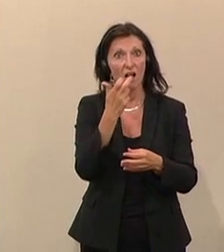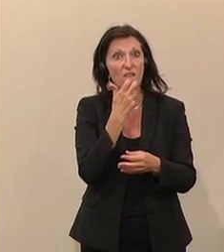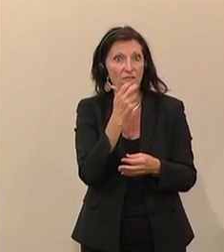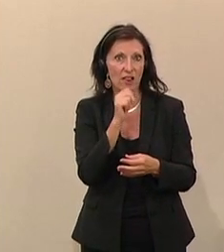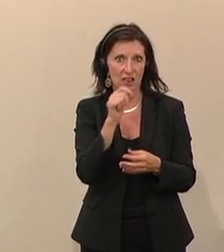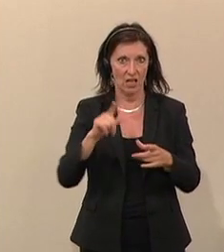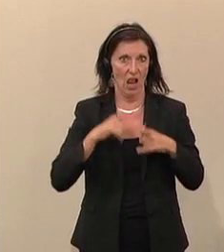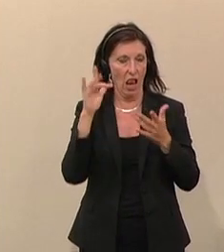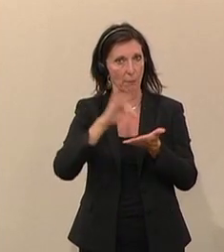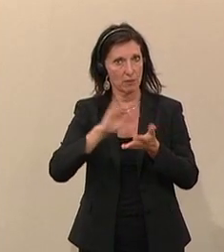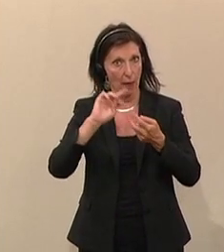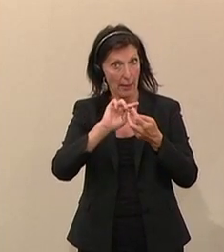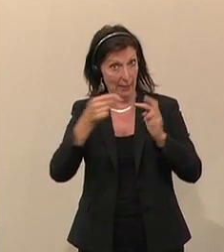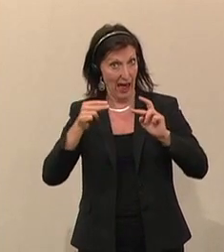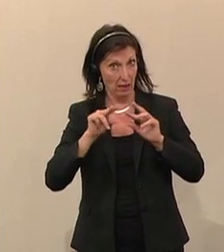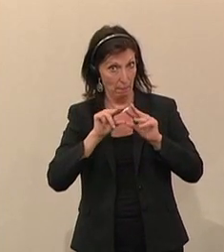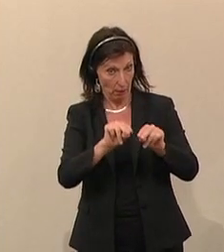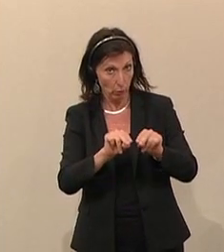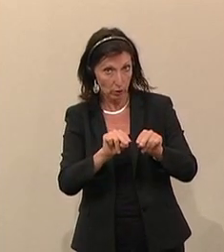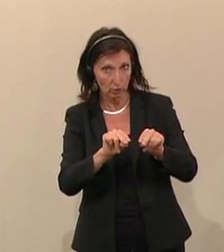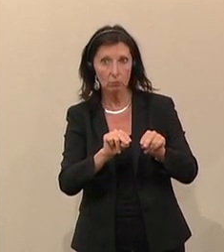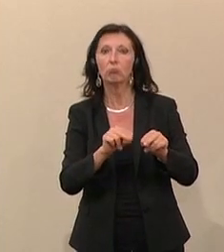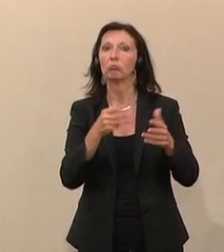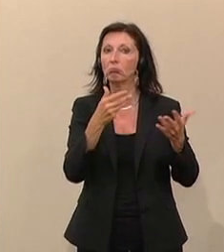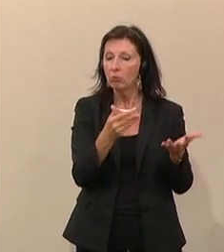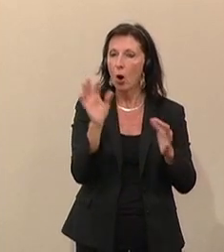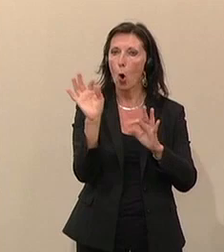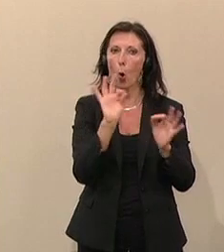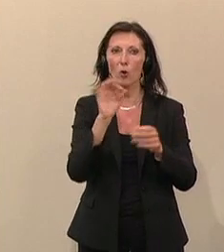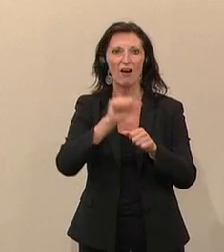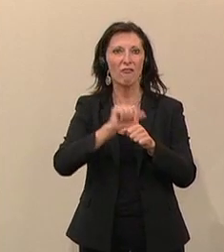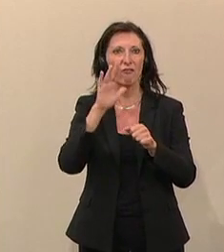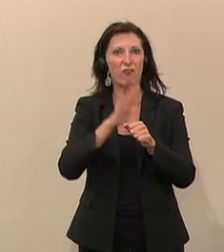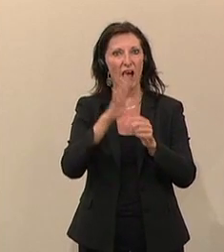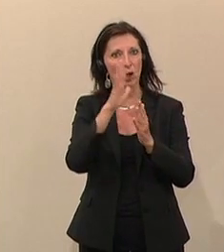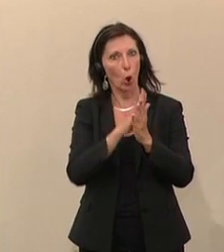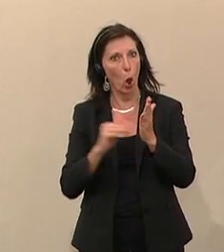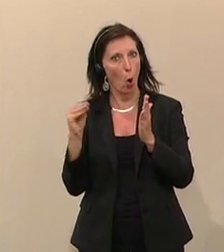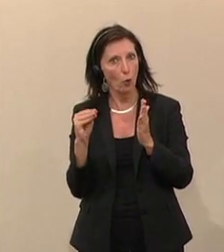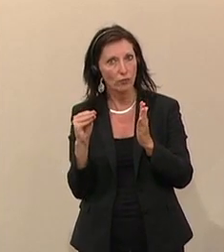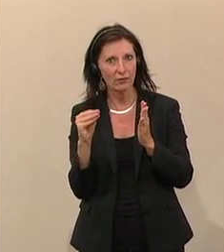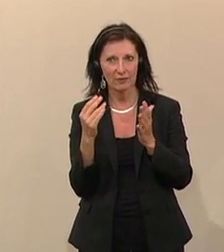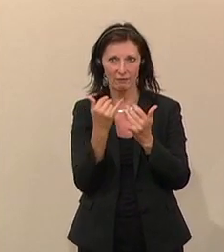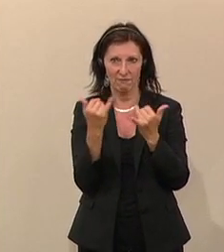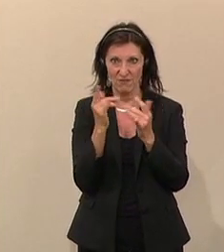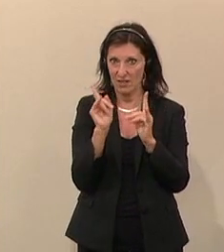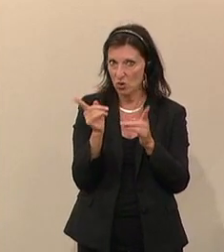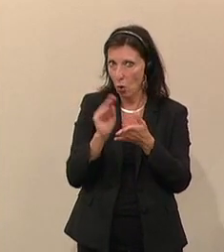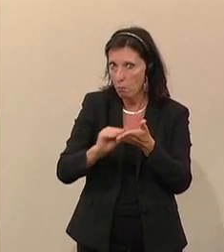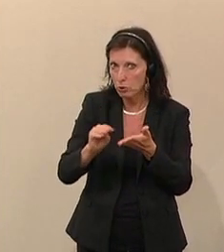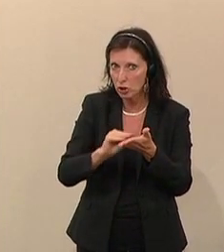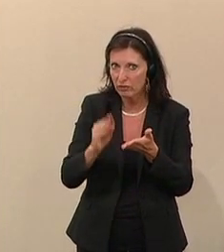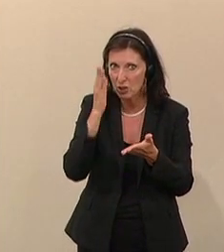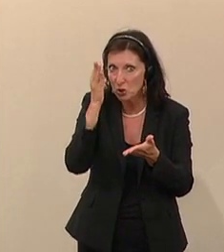wollen genauso sein thema zu regeln was mit geklonten fleisch passiert wie man das deklarieren muss in